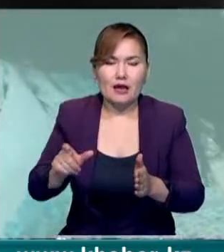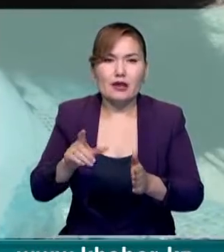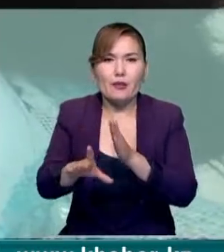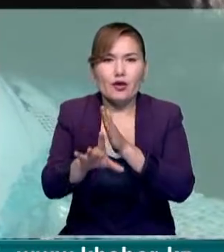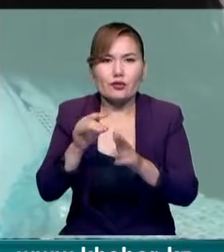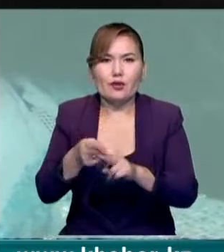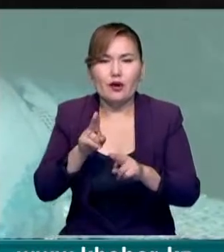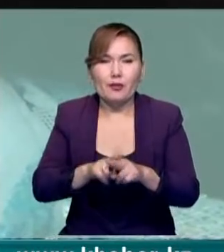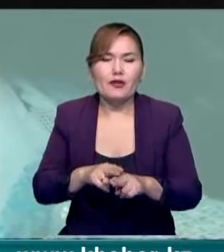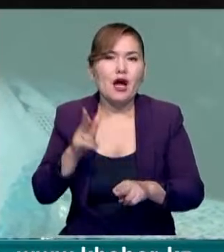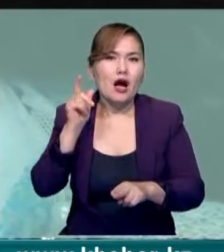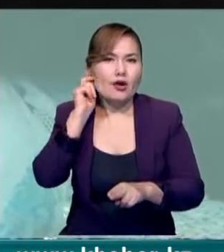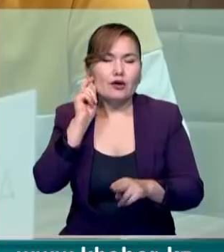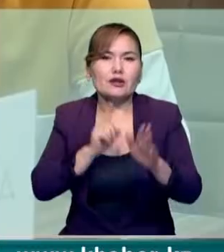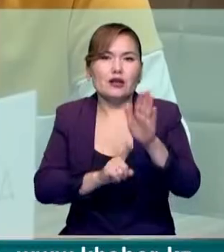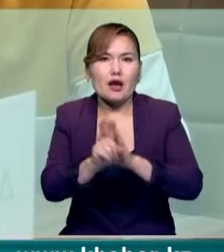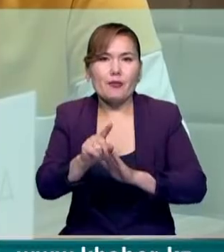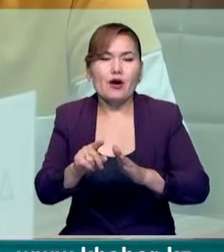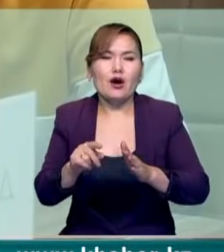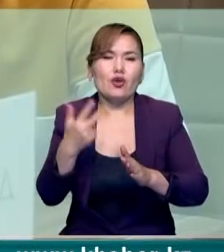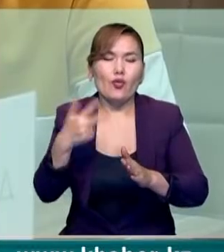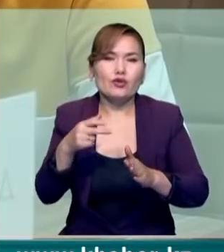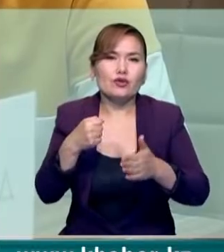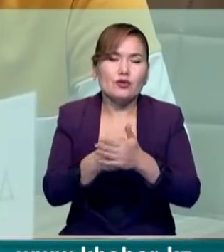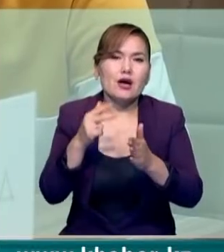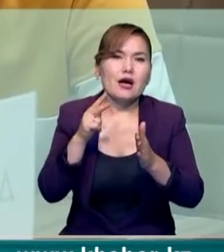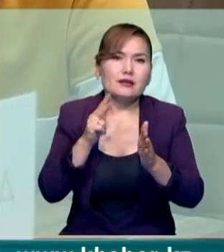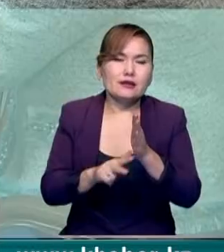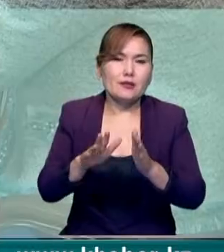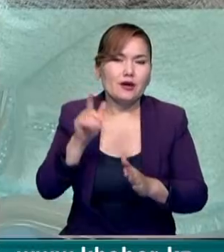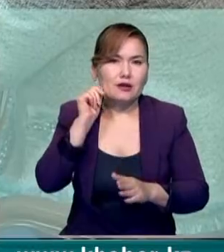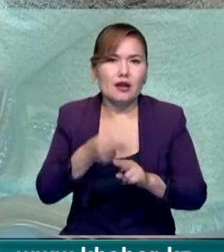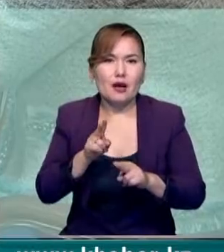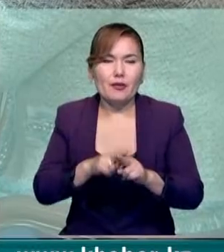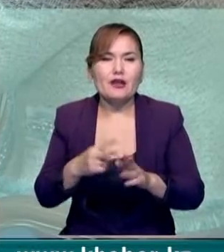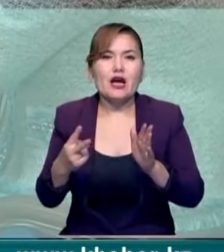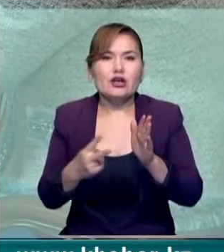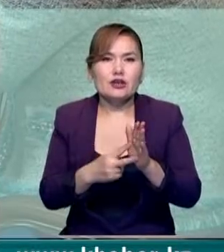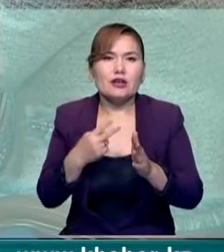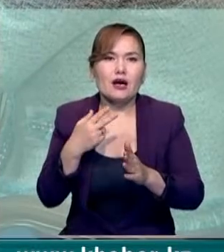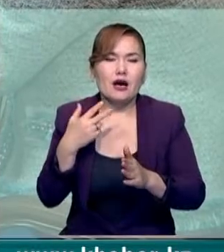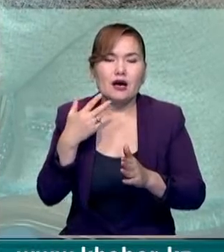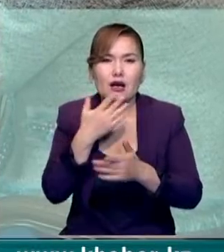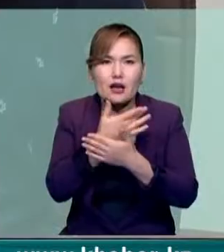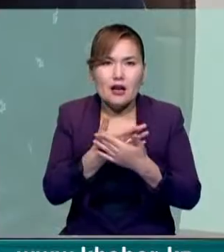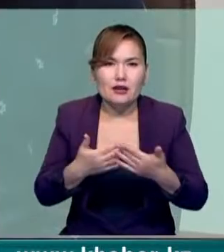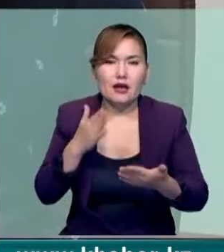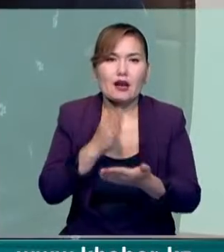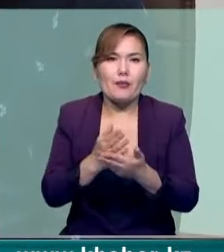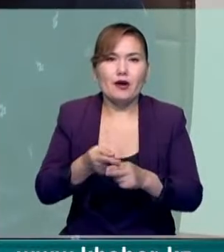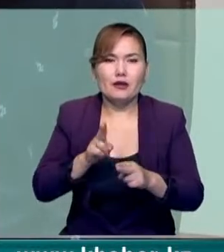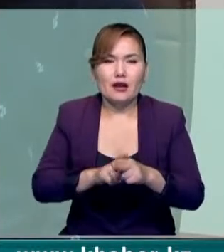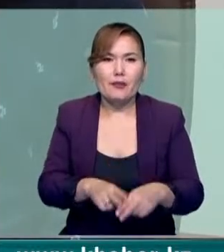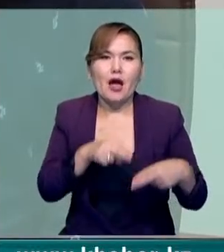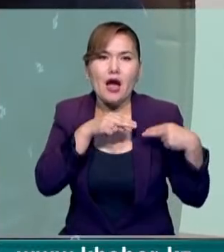жас шамасы 30 бен 85-тің аралығында. Арасында өңірде тұратын 7 этностың өкілдері бар. Әр салада ерекшеленген